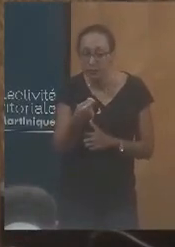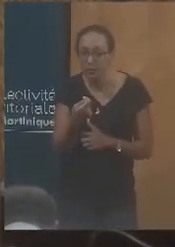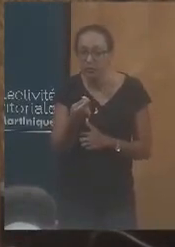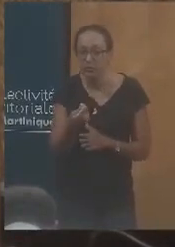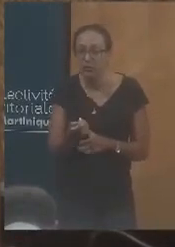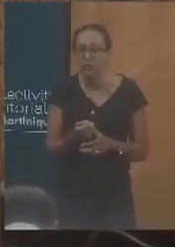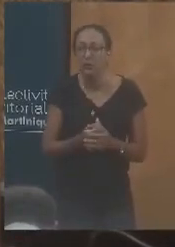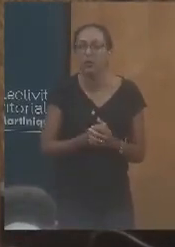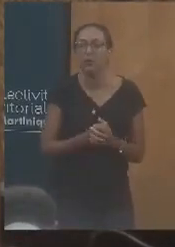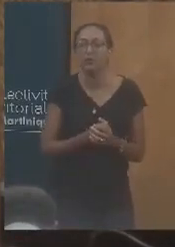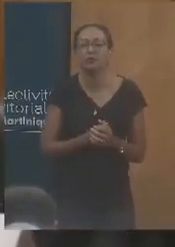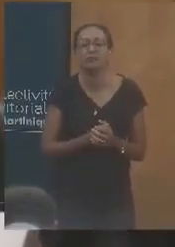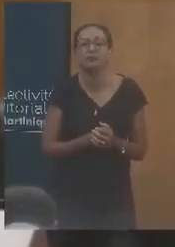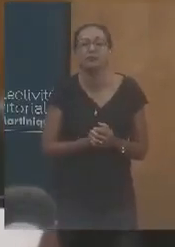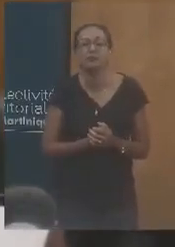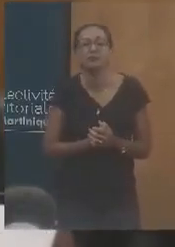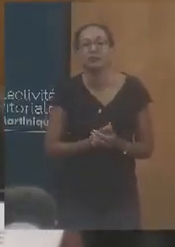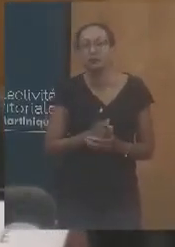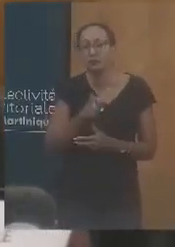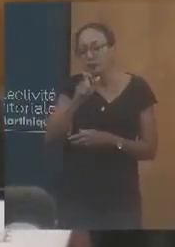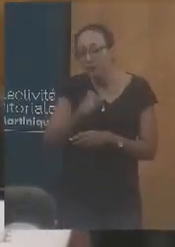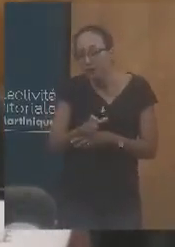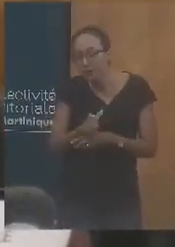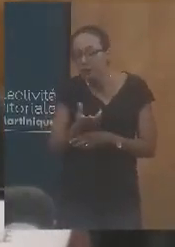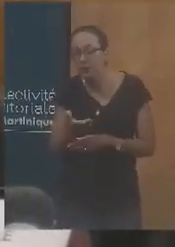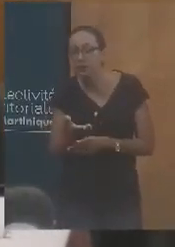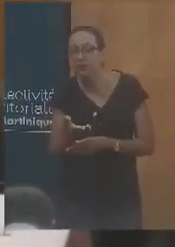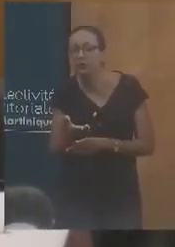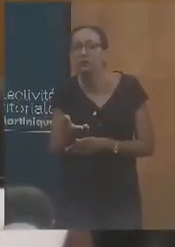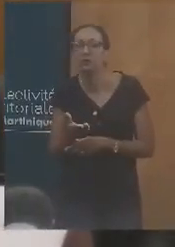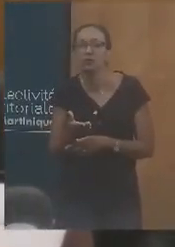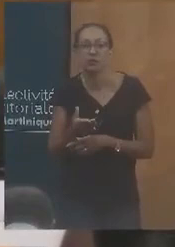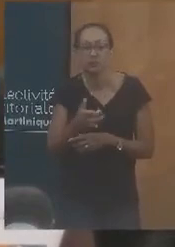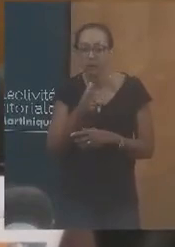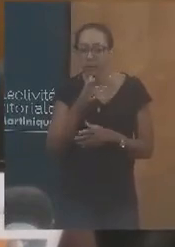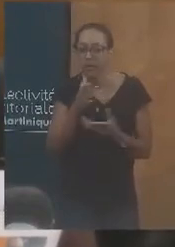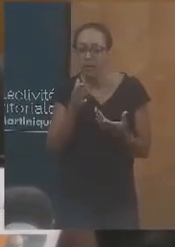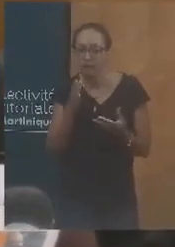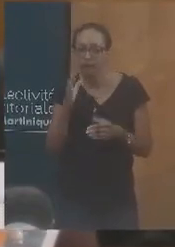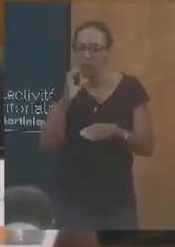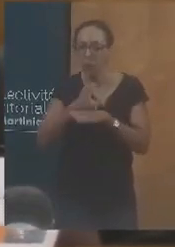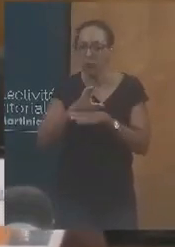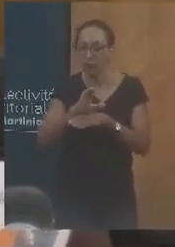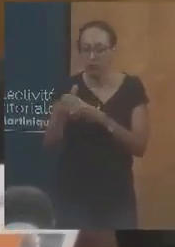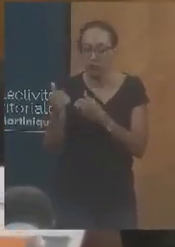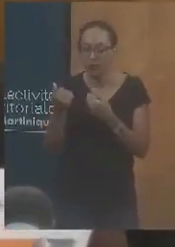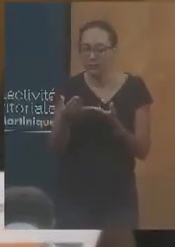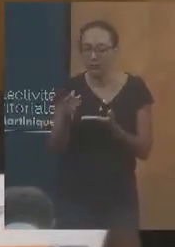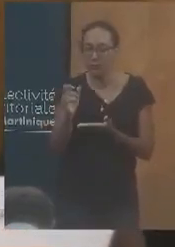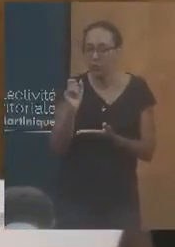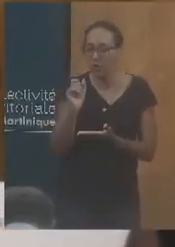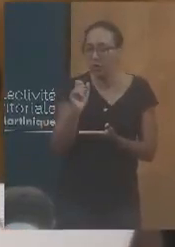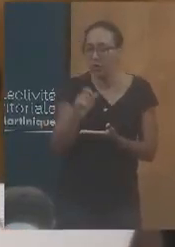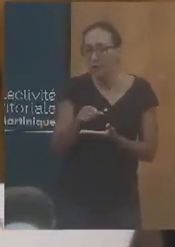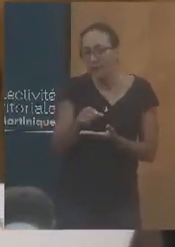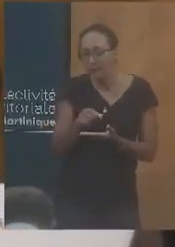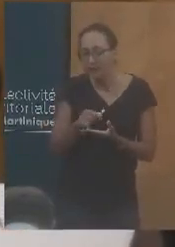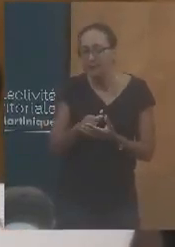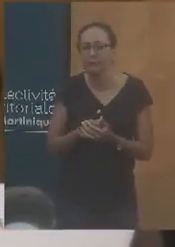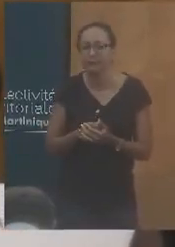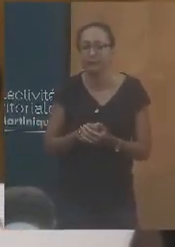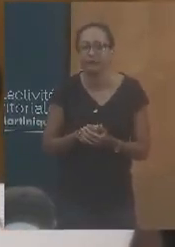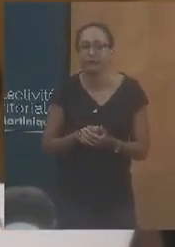aucun anticolonialiste ne souhaite s'opposer à cette proposition de faire reconnaître la